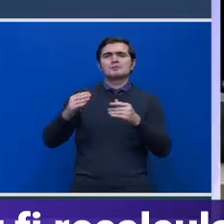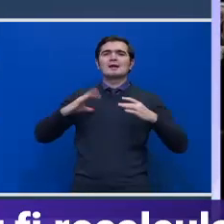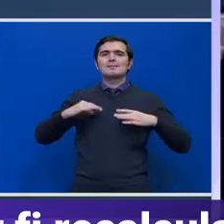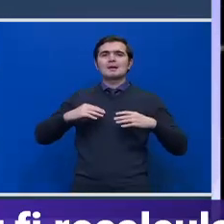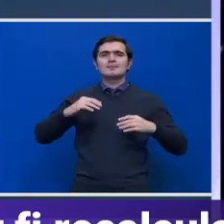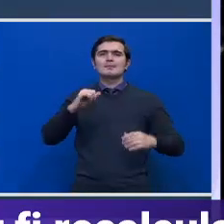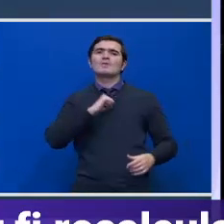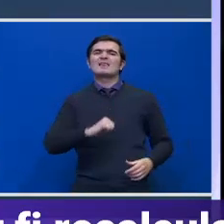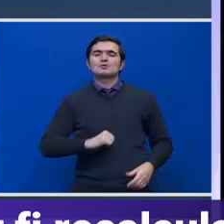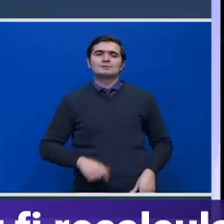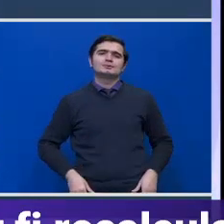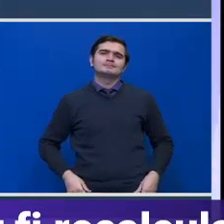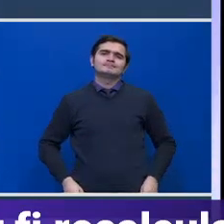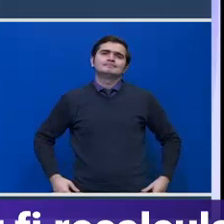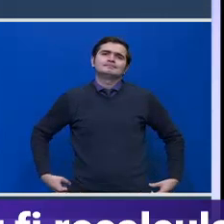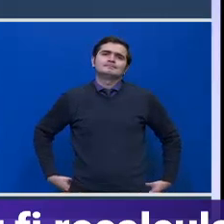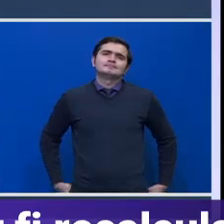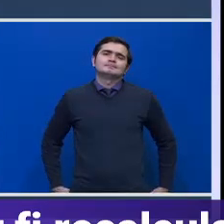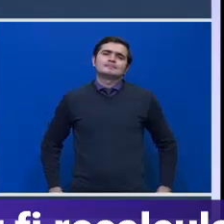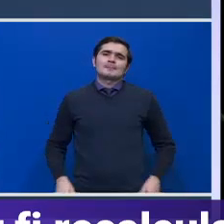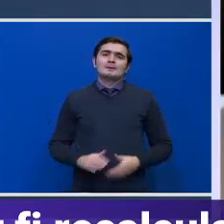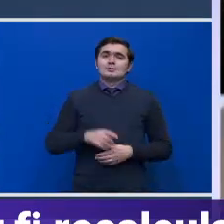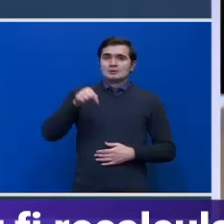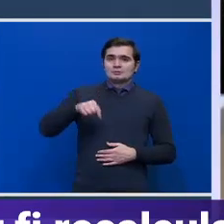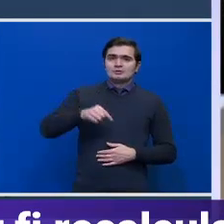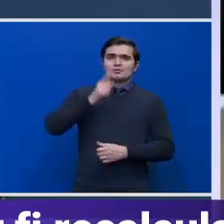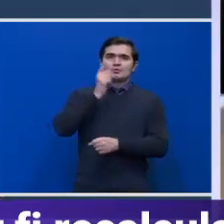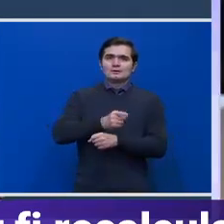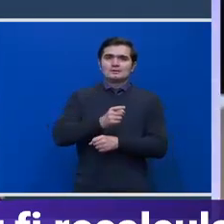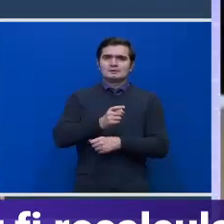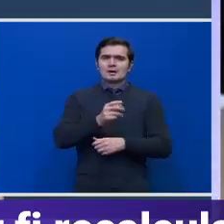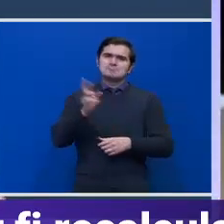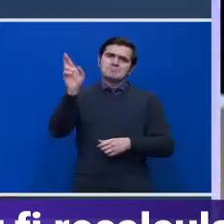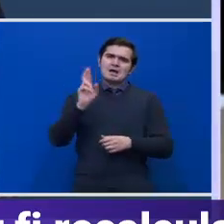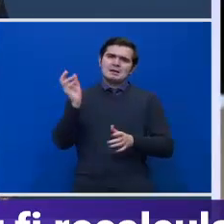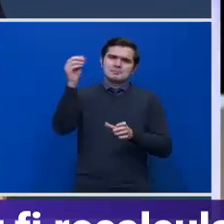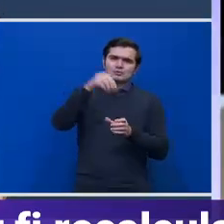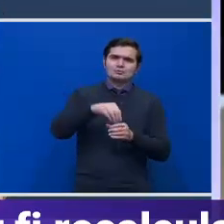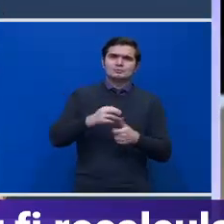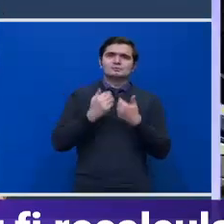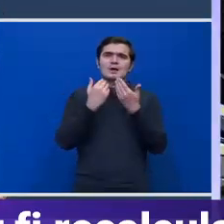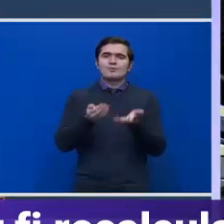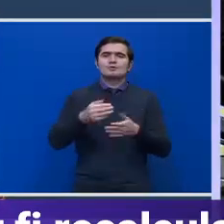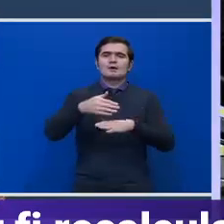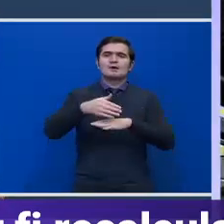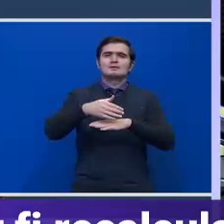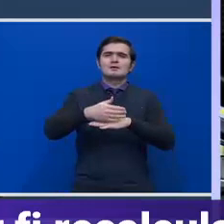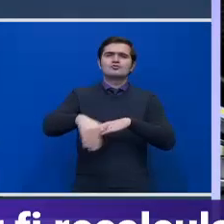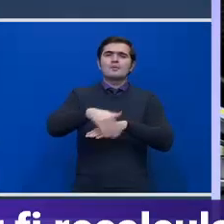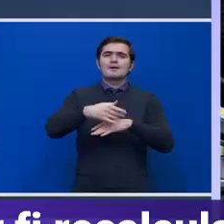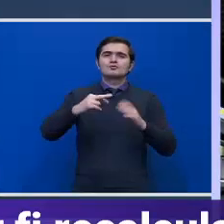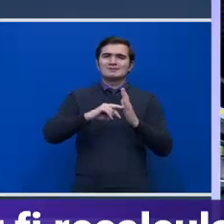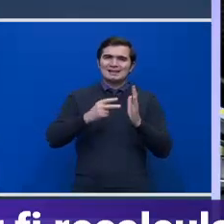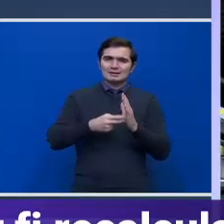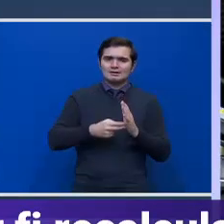astăzi, în această seară sau mâine, care se referă, sau cel puțin intenția pe care a exprimat-o ministrul Virgil Popescu, este aceea de a-i ajuta